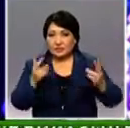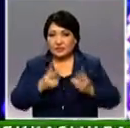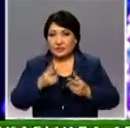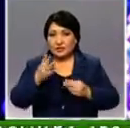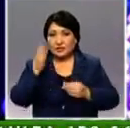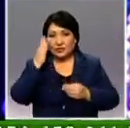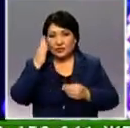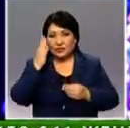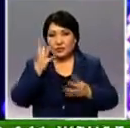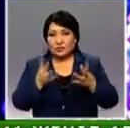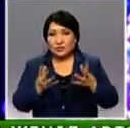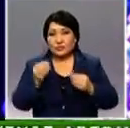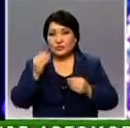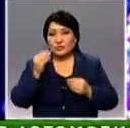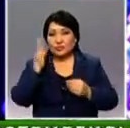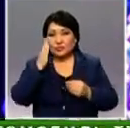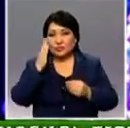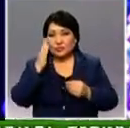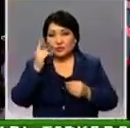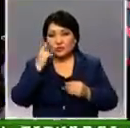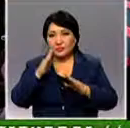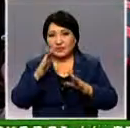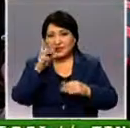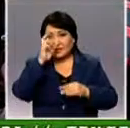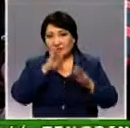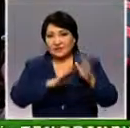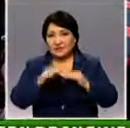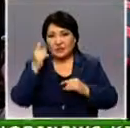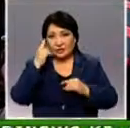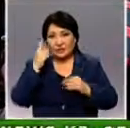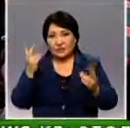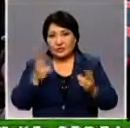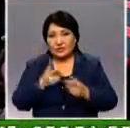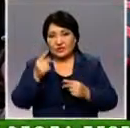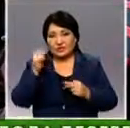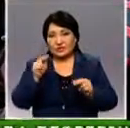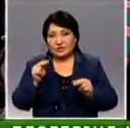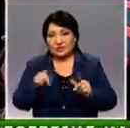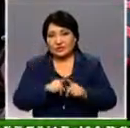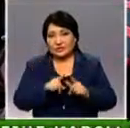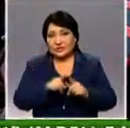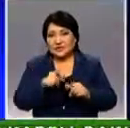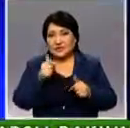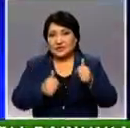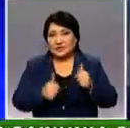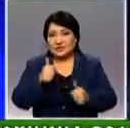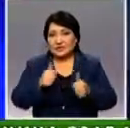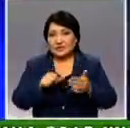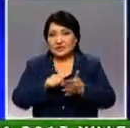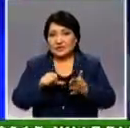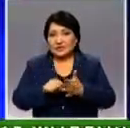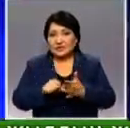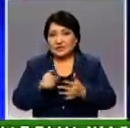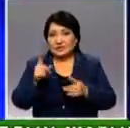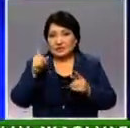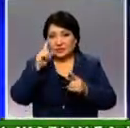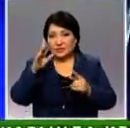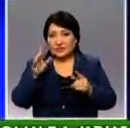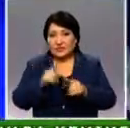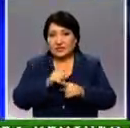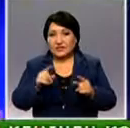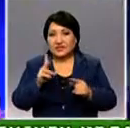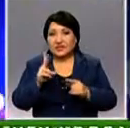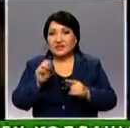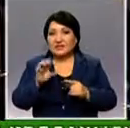ұйықтамай еліңді ойлау керек та шыны керек. Бүгінде сайыскерлердің қатарында белгілі әнші Бейбіт Қошқалиев те бар. Талай жыл